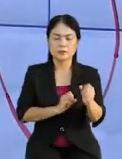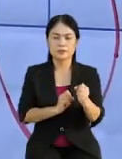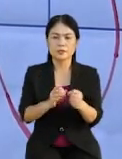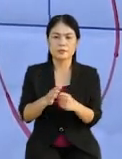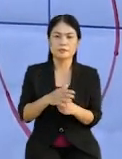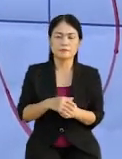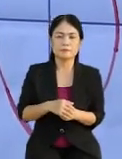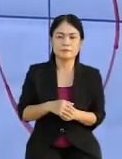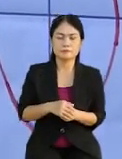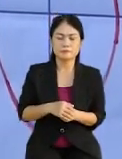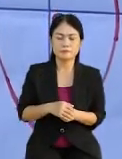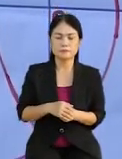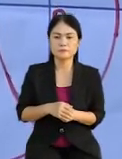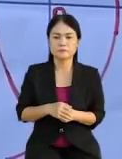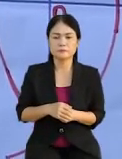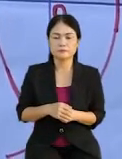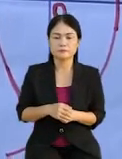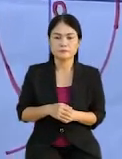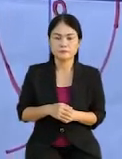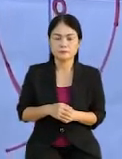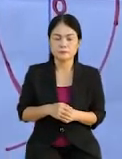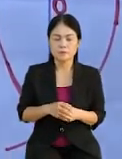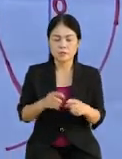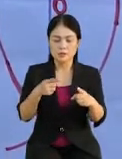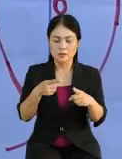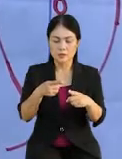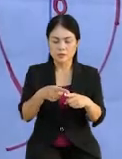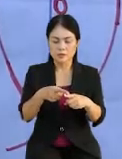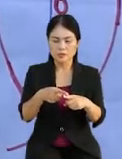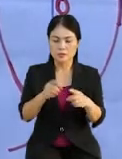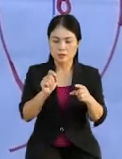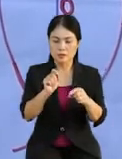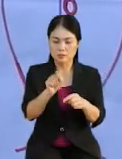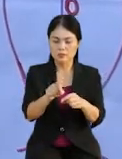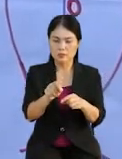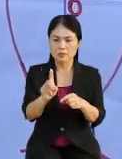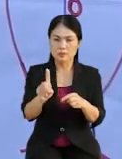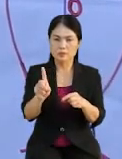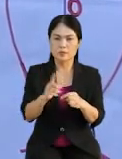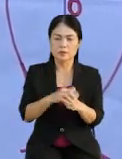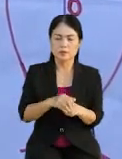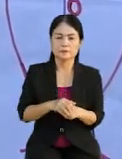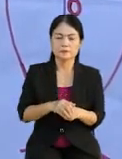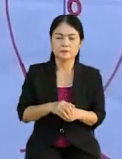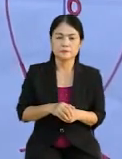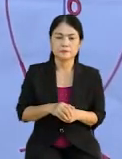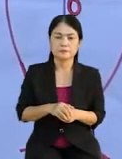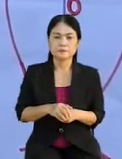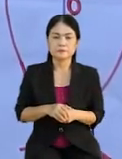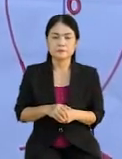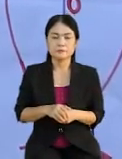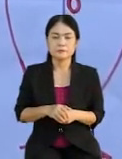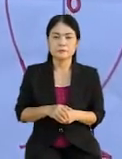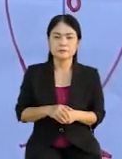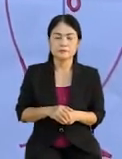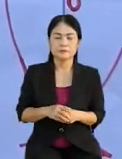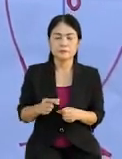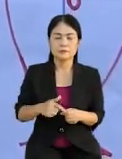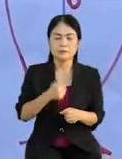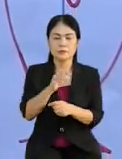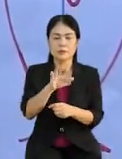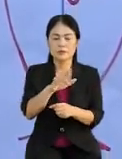đàm dương việc cắt khi nha trong chùm nói nam mùi à lấy việc cắt khi nha ai lục hữu tàng chùm nói nâng đau à